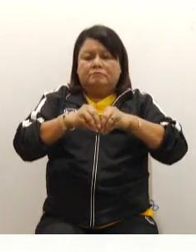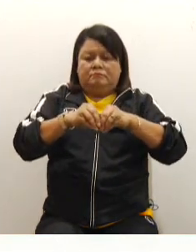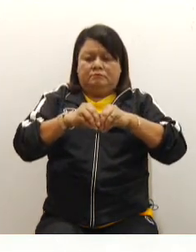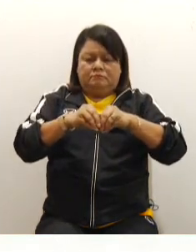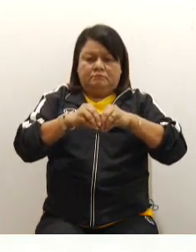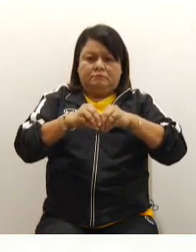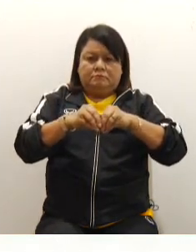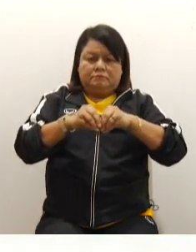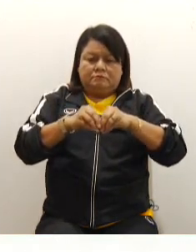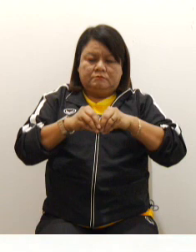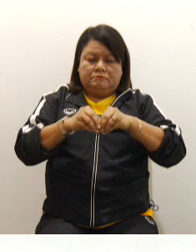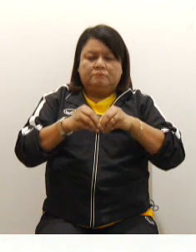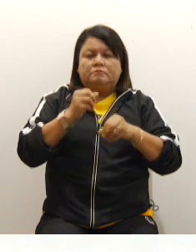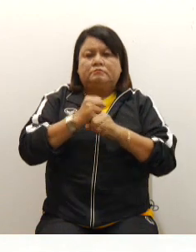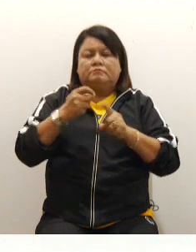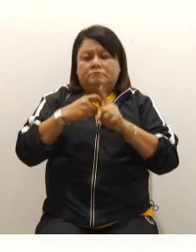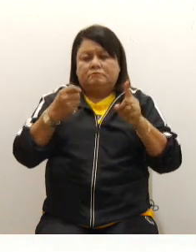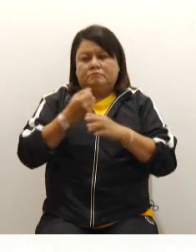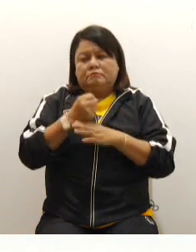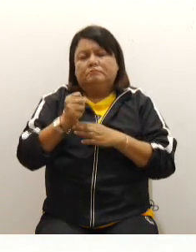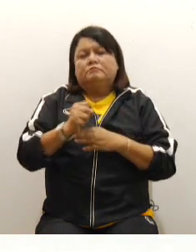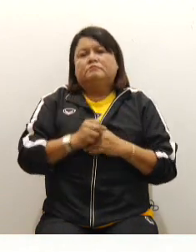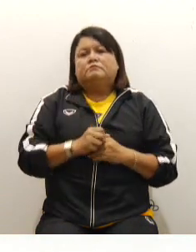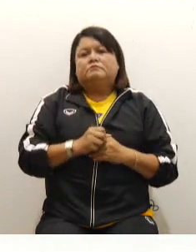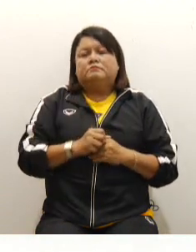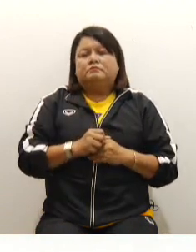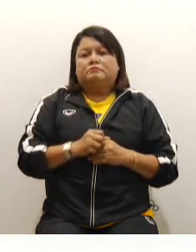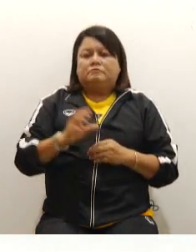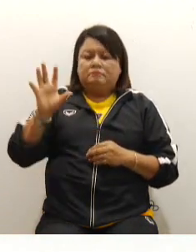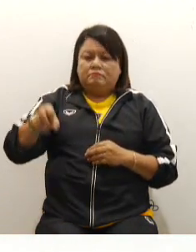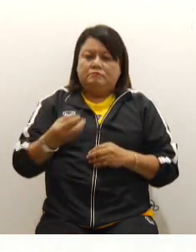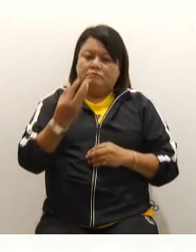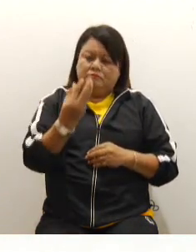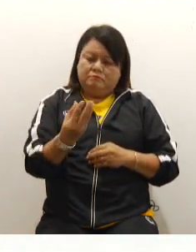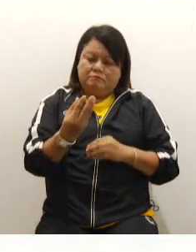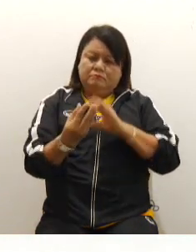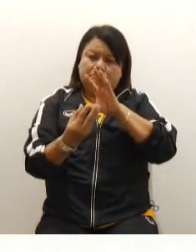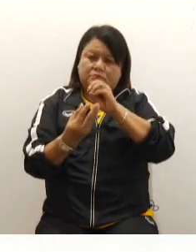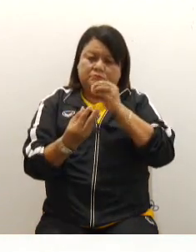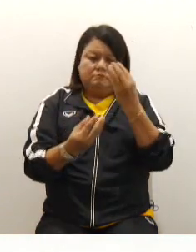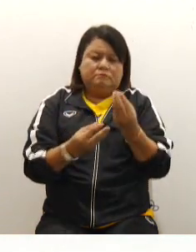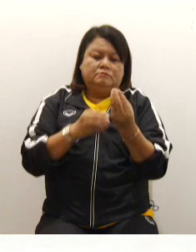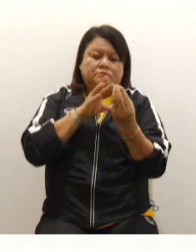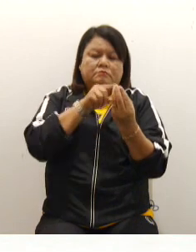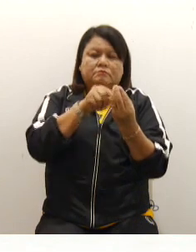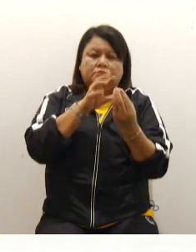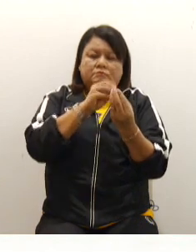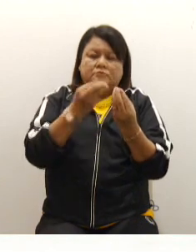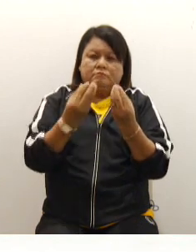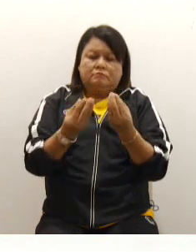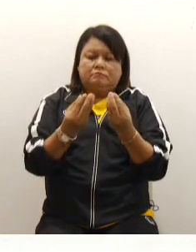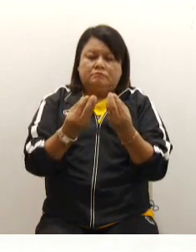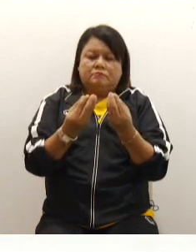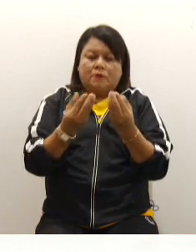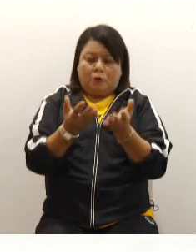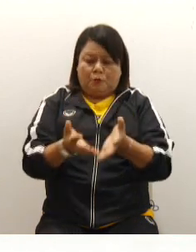ของความเข้มข้นนะคะ 100% เนี่ยนะคะก็เขาก็เอามาเขาบอกเขาต้องการเตรียม2ลิตรเขาก็เอาภาชนะขนาด